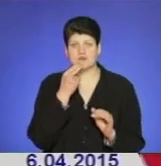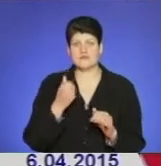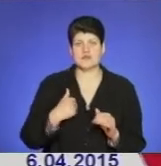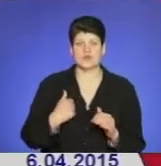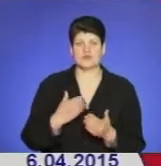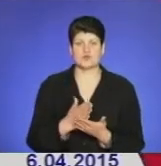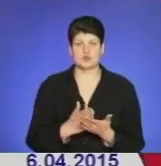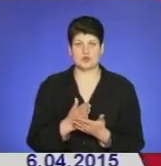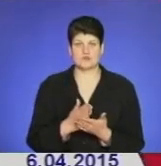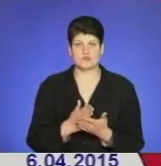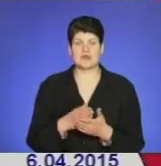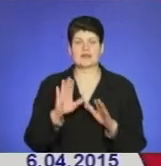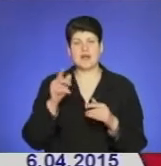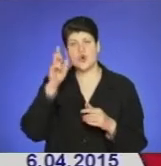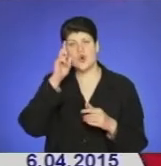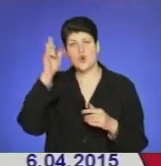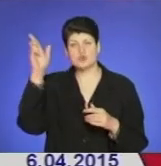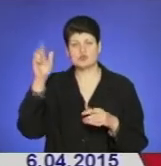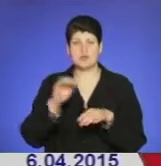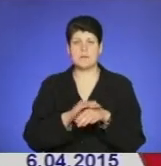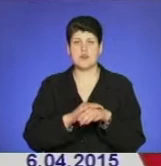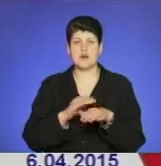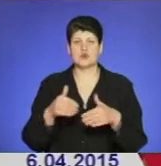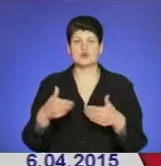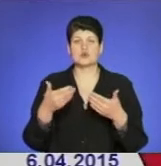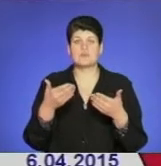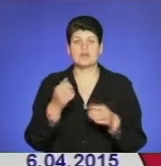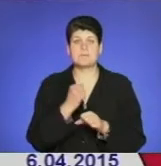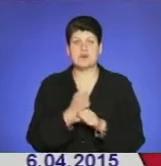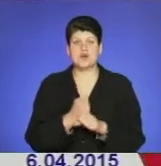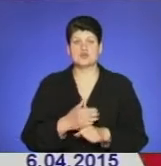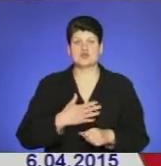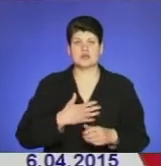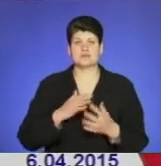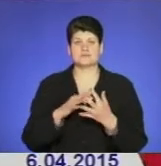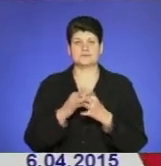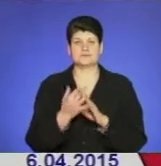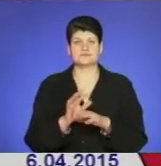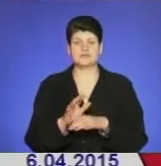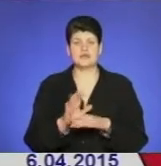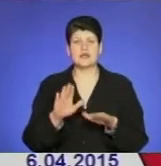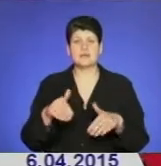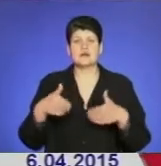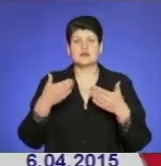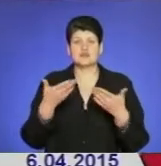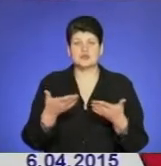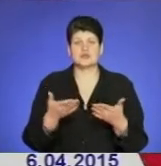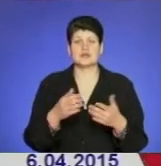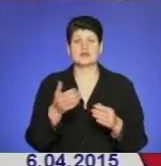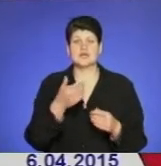військовослужбовців. Нехай Господь благословить працю наших аграрників, нехай благословить їхні